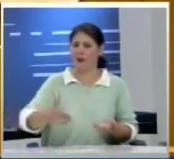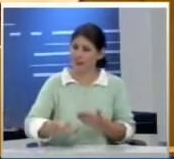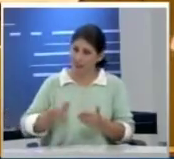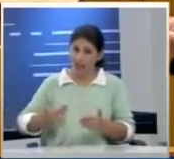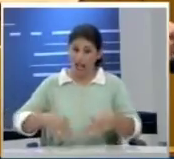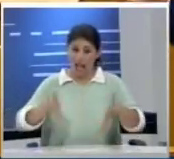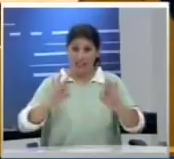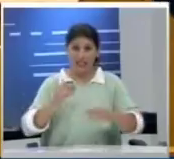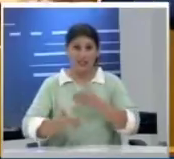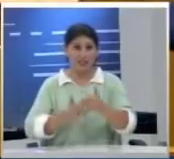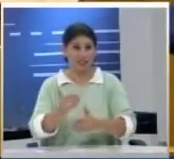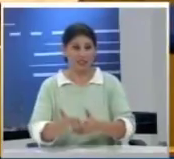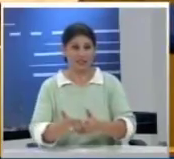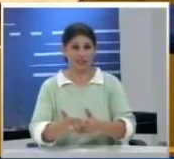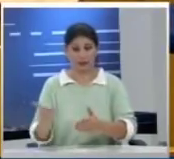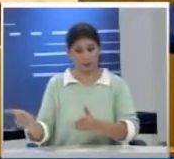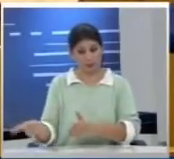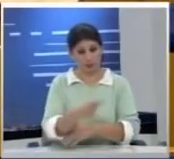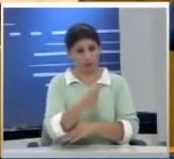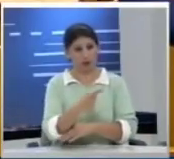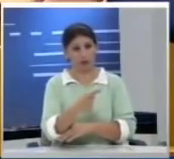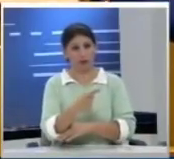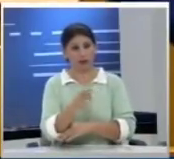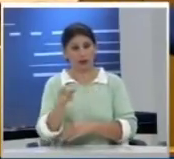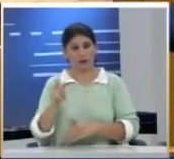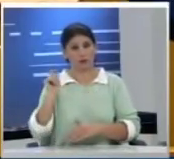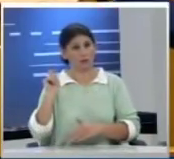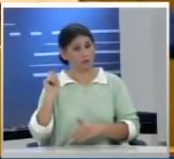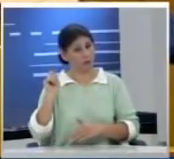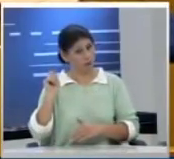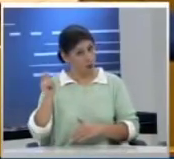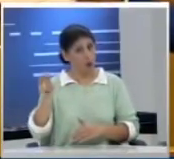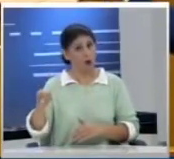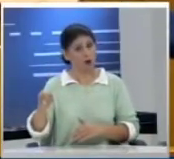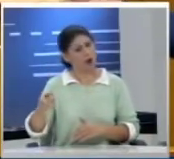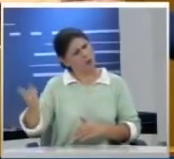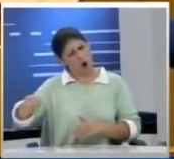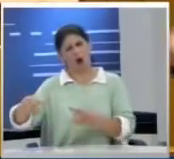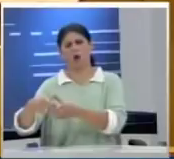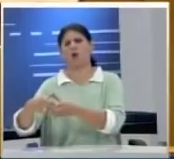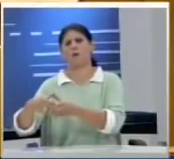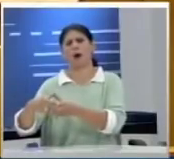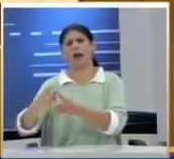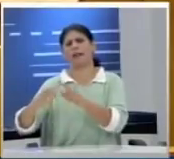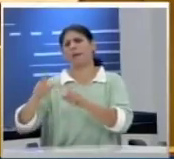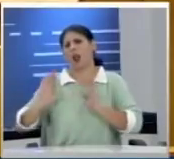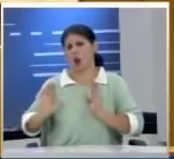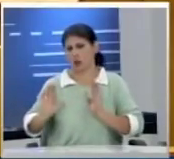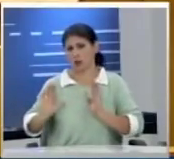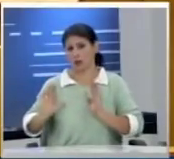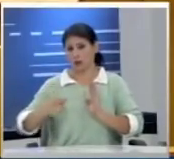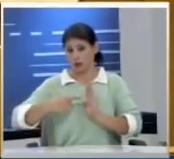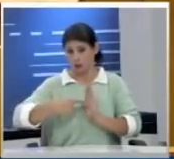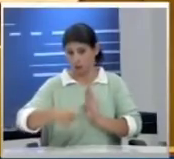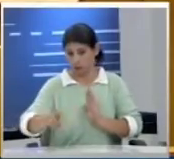ξεκινάτε τη διαδικασία παρακομπής ενός πολιτικού σας αντιπάλου, ενός πρώην υπουργού, σε ειδικό